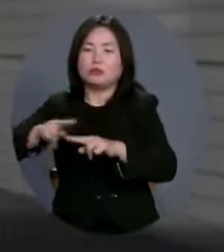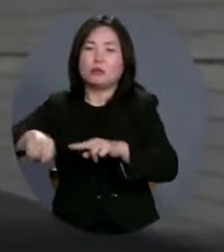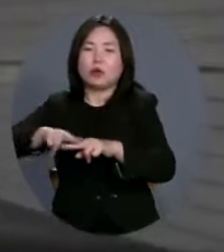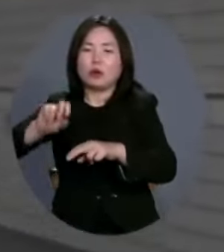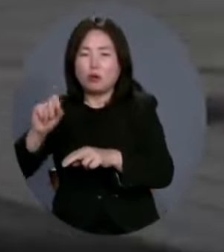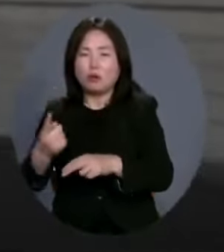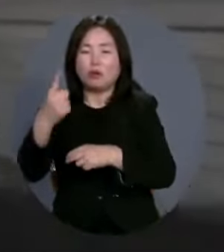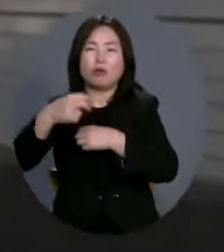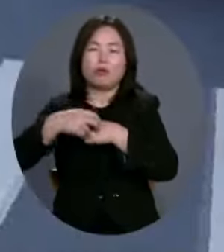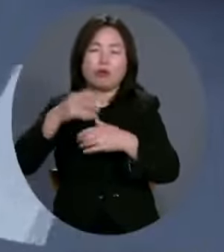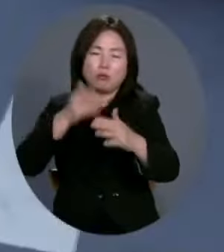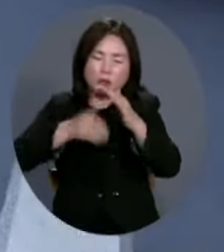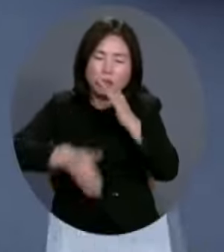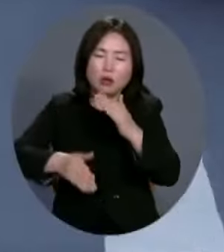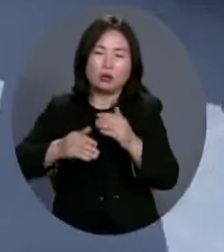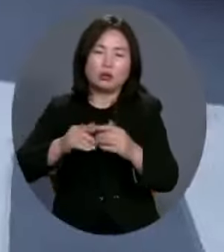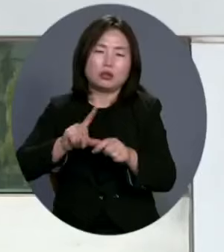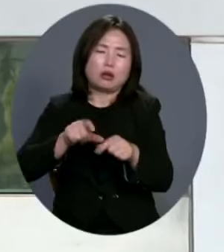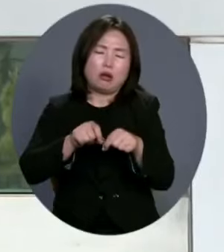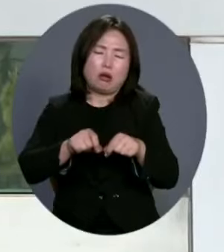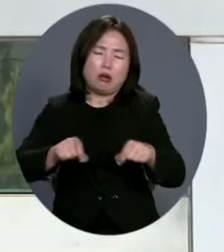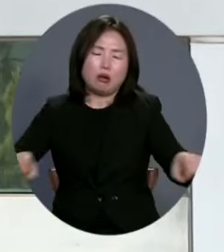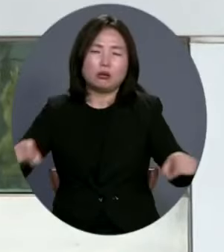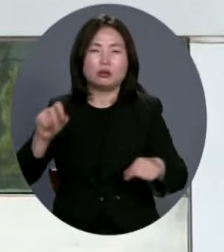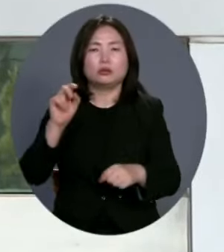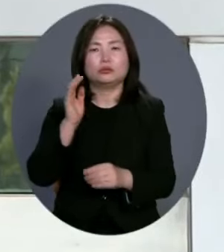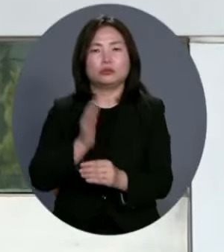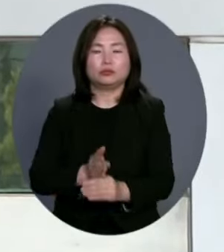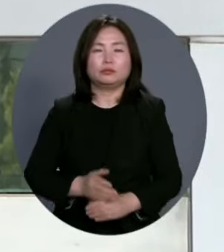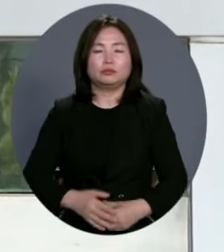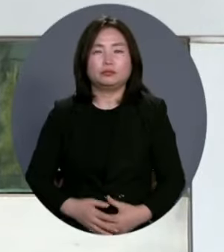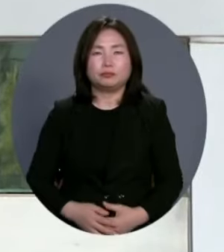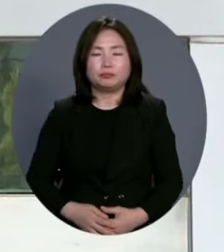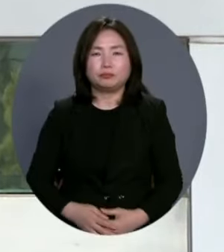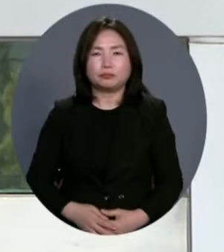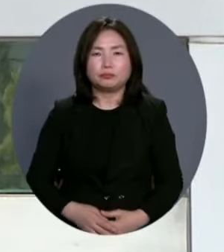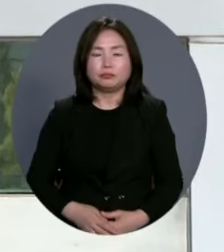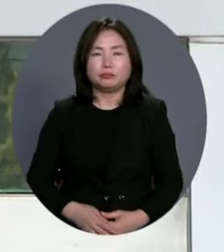의료 공백은 기약 없이 길어지고 있습니다. MBC 뉴스 김철우입니다.